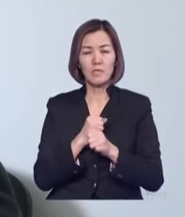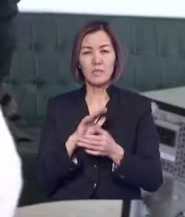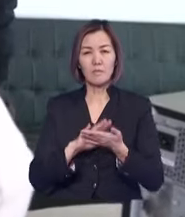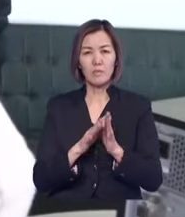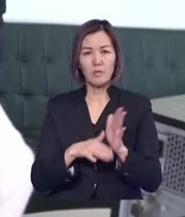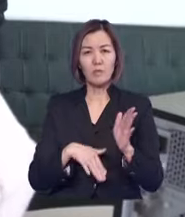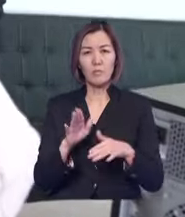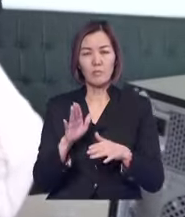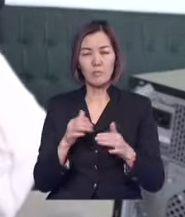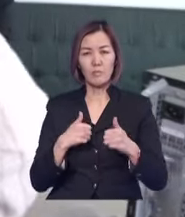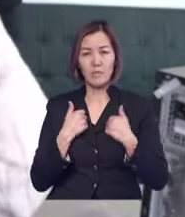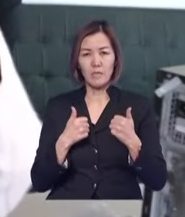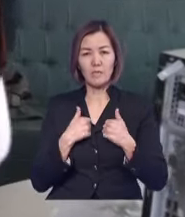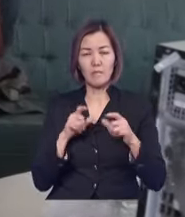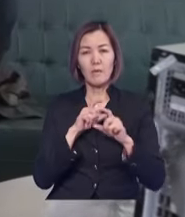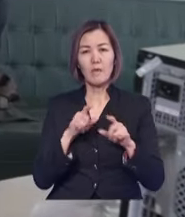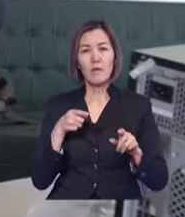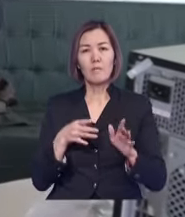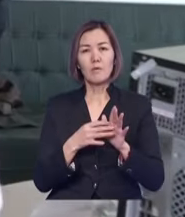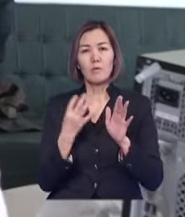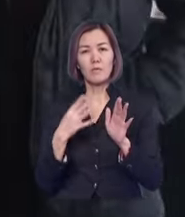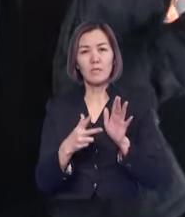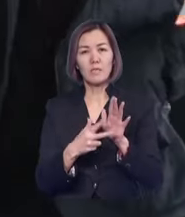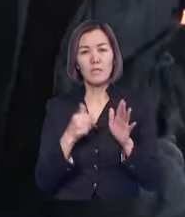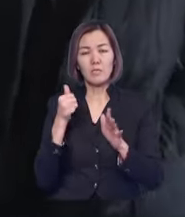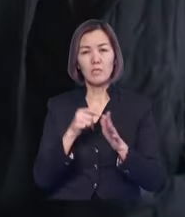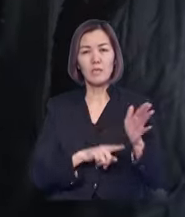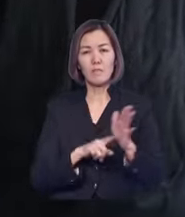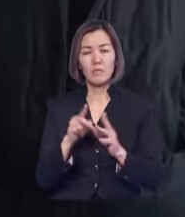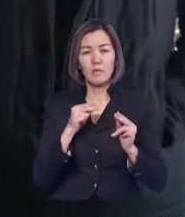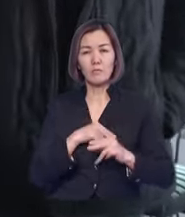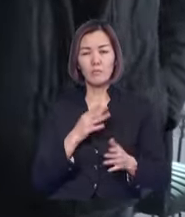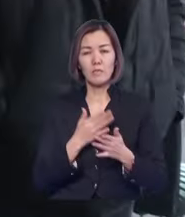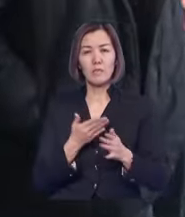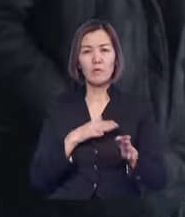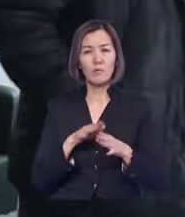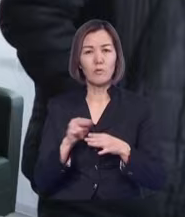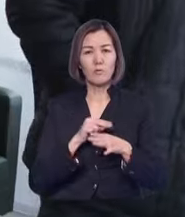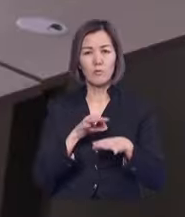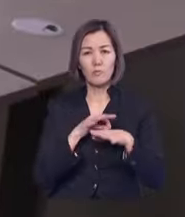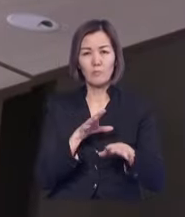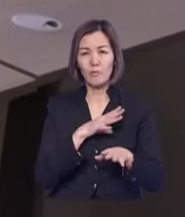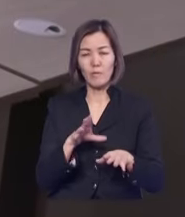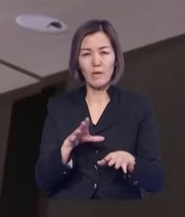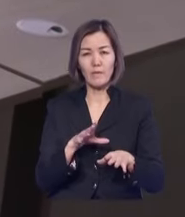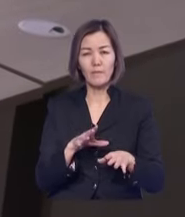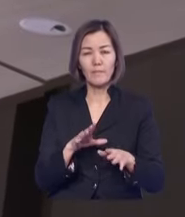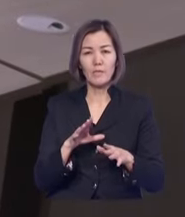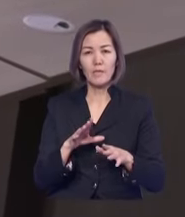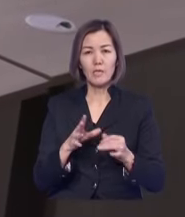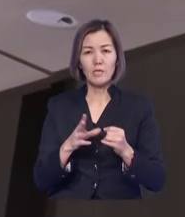кәп. Аталған мекеме 1948 жылдан бері жұмыс істейді. Содан бері күрделі құрылыс жұмыстарын көрмеген. Жалпы орман қоры